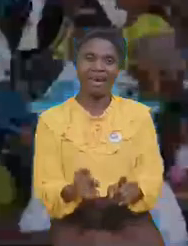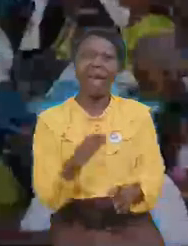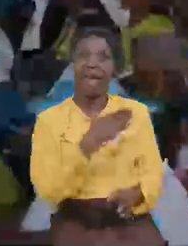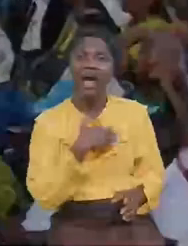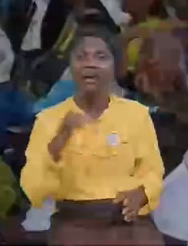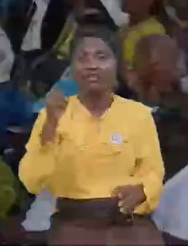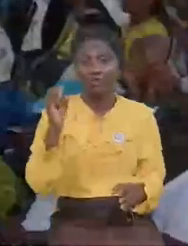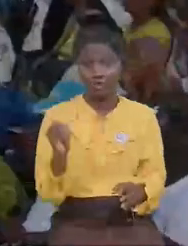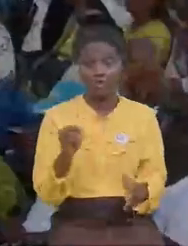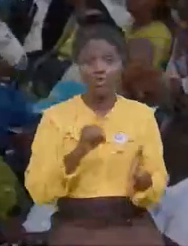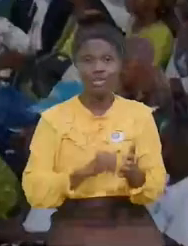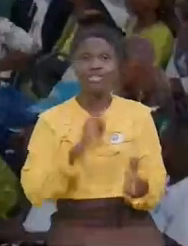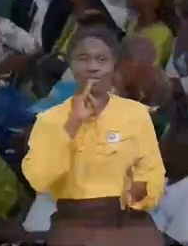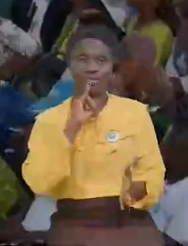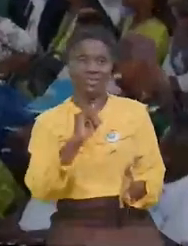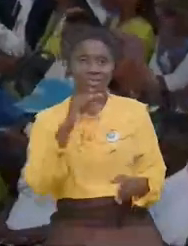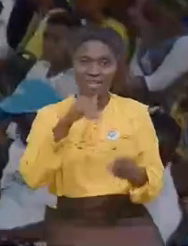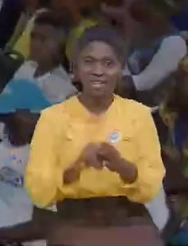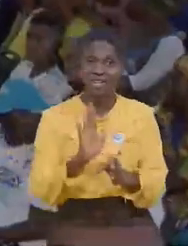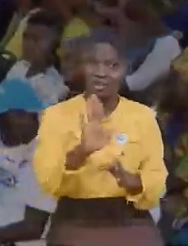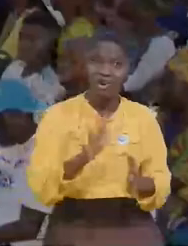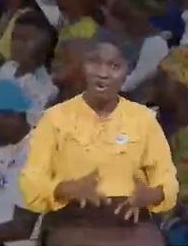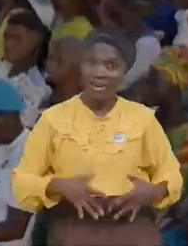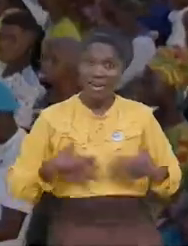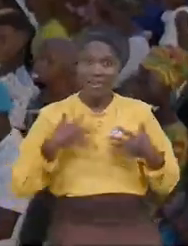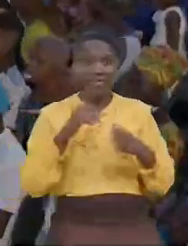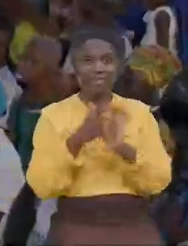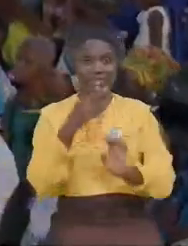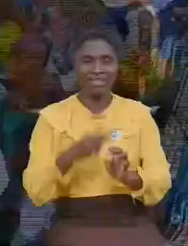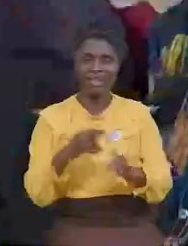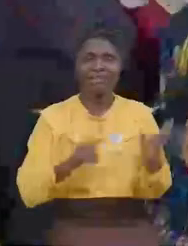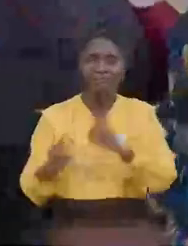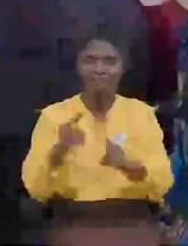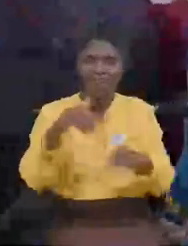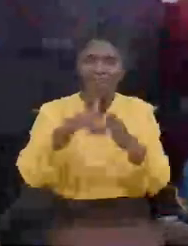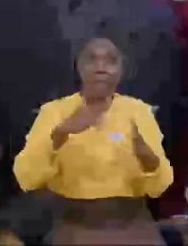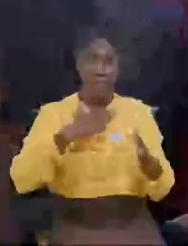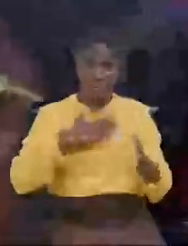en est-il dans votre vie, dans ma vie,